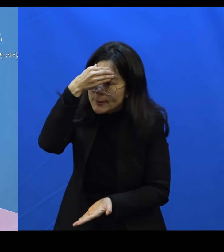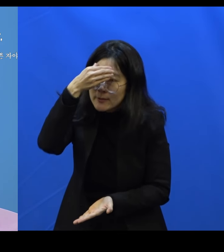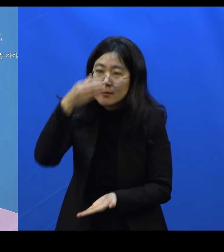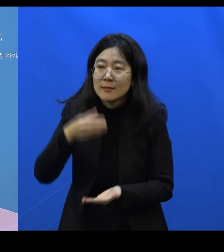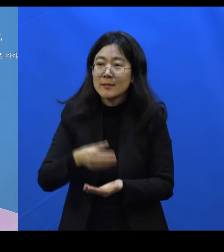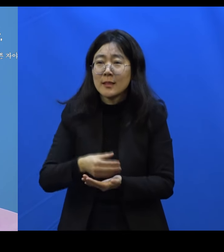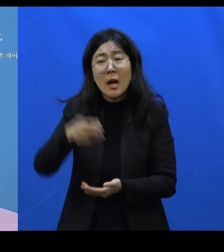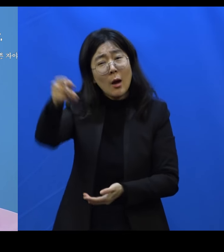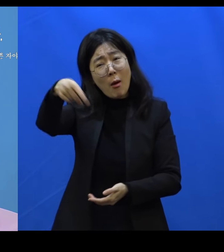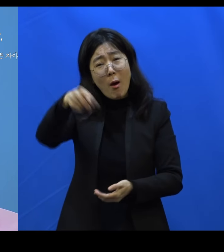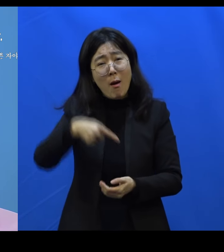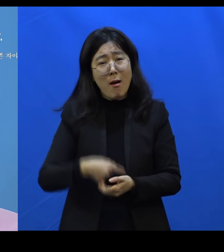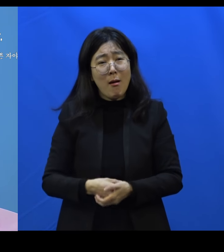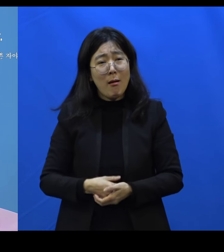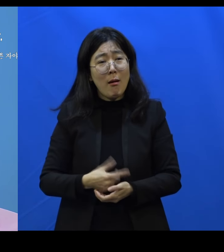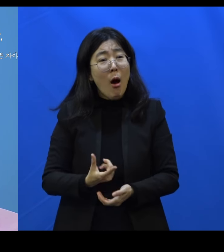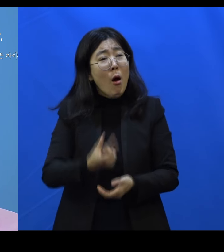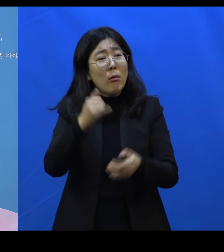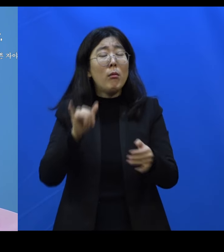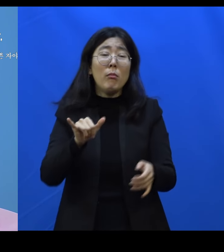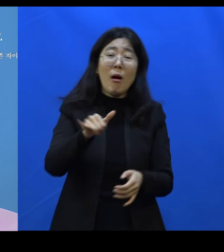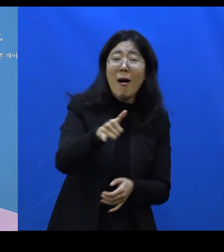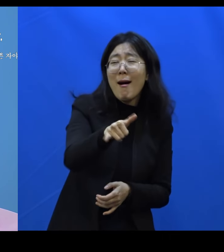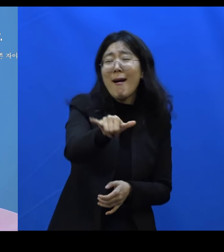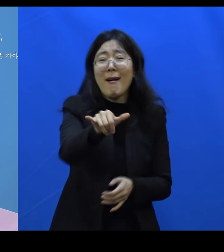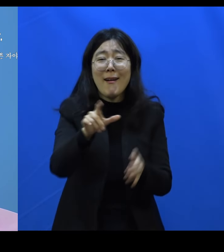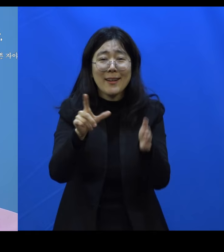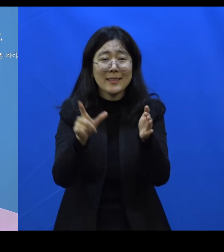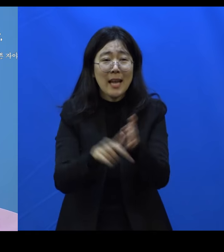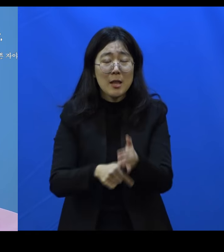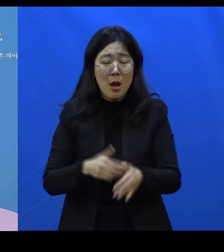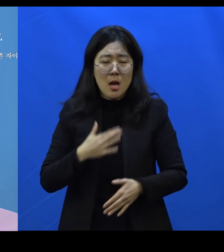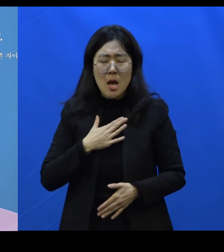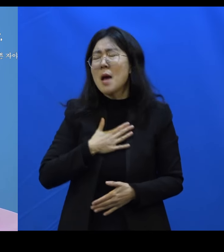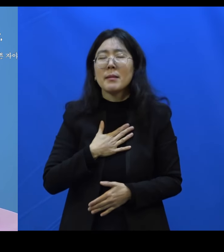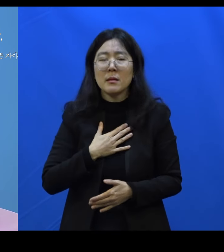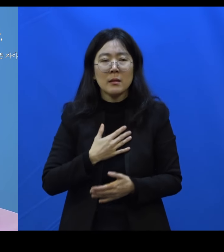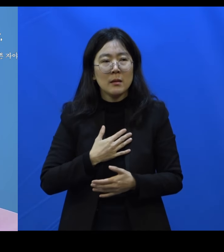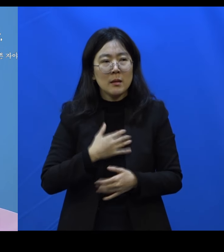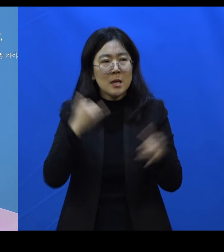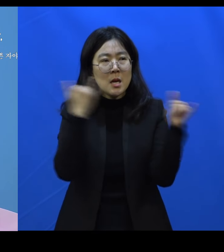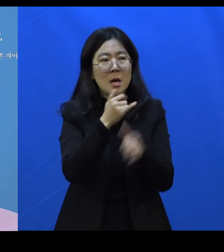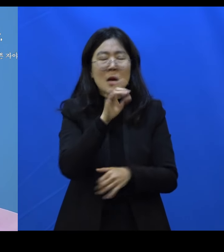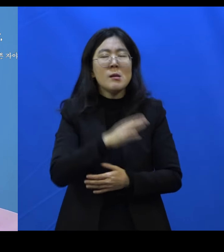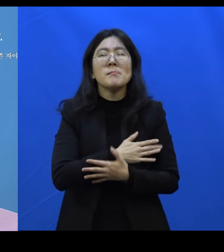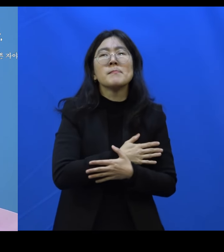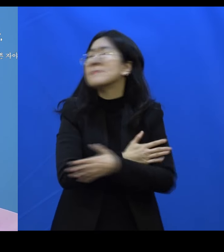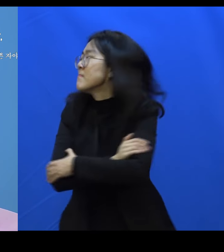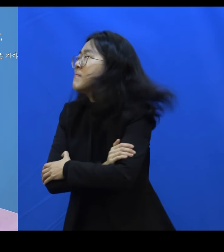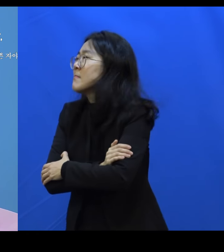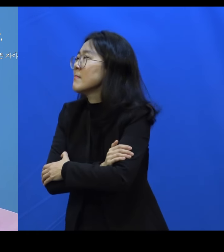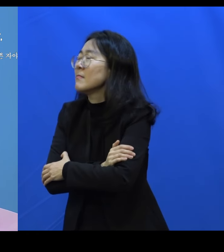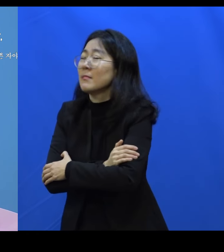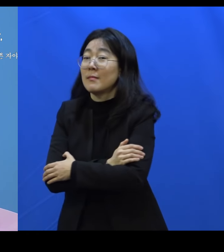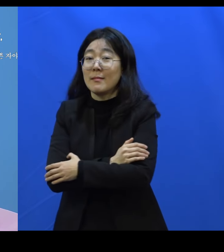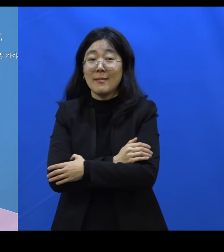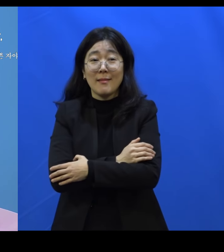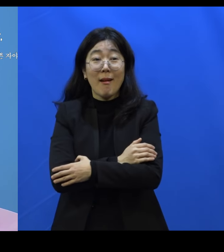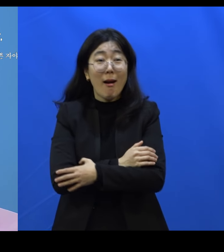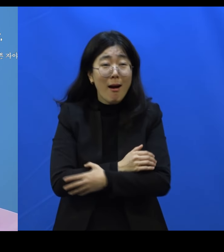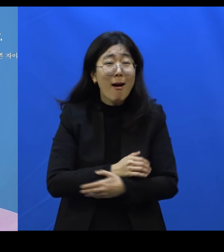처음 연애할 때는 너무 좋았어요. 근데 어느 순간 다투고 연락이 끊기고 서로의 위기, 사랑의 위기가 오는 거예요.